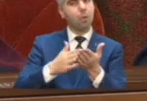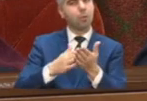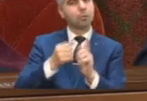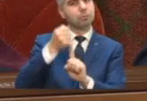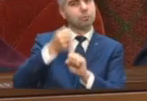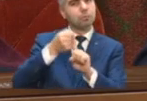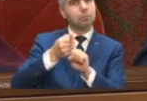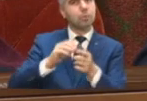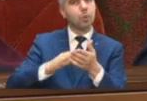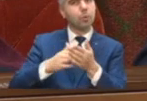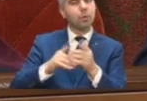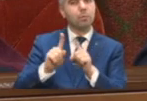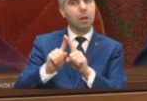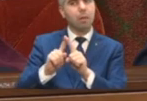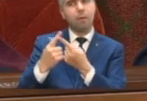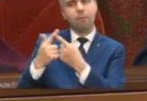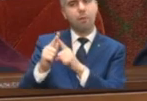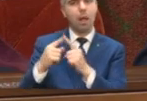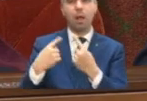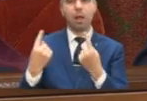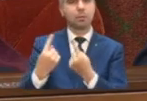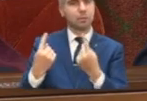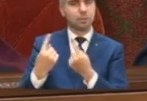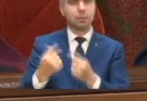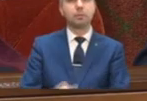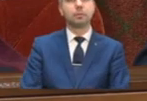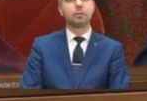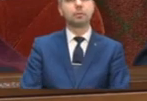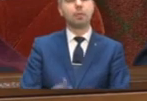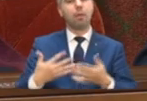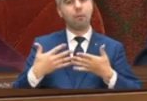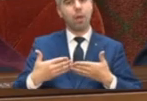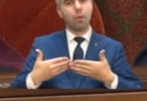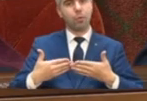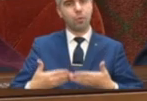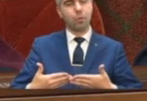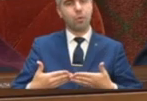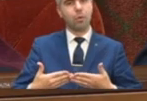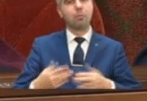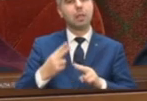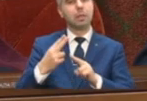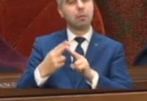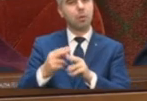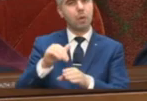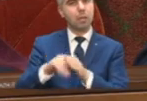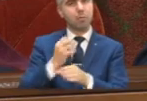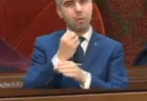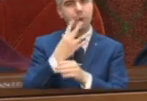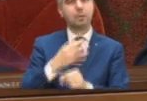كيعرف هذه الحالات هذه، ولهذا فأنا يشرفني أن أتناول الكلمة باسم الفريق